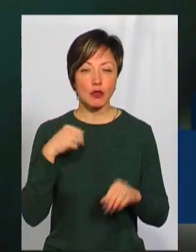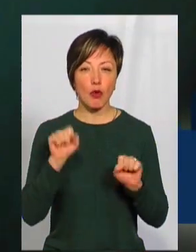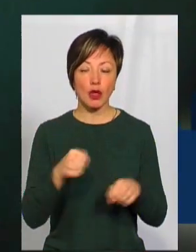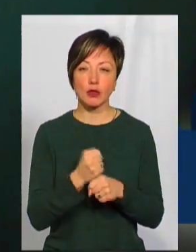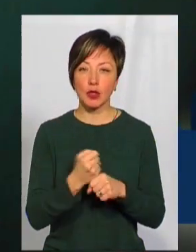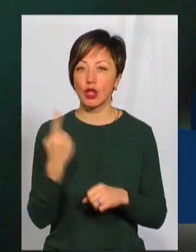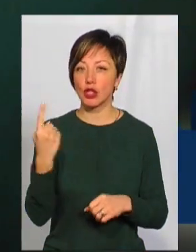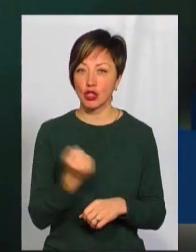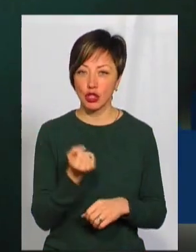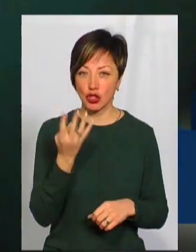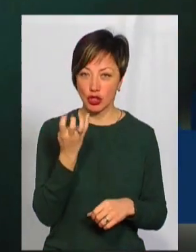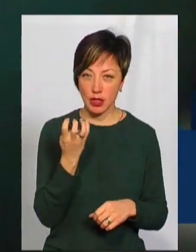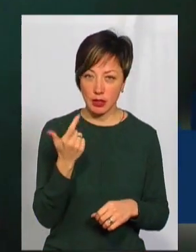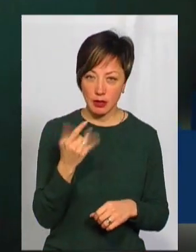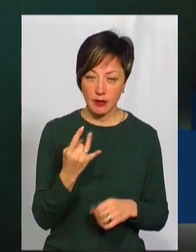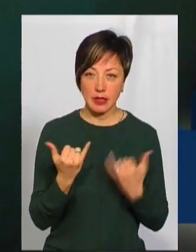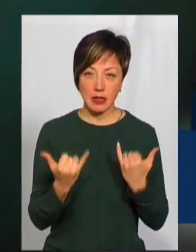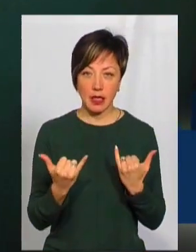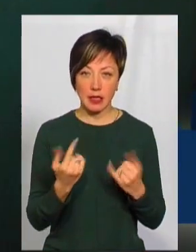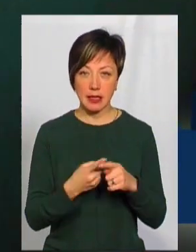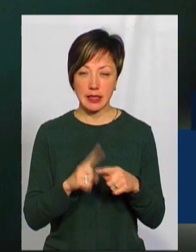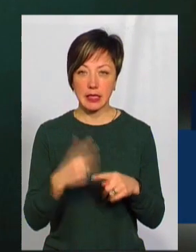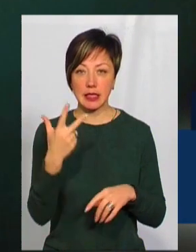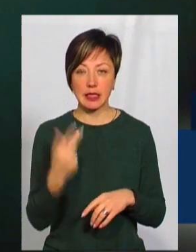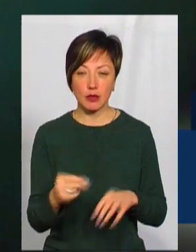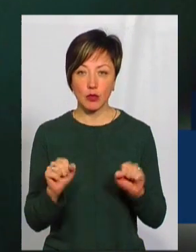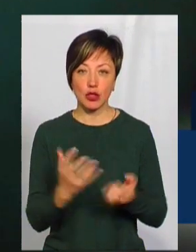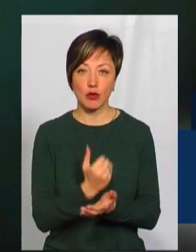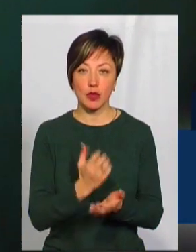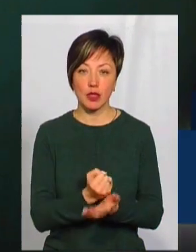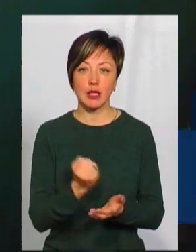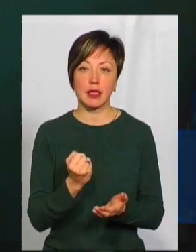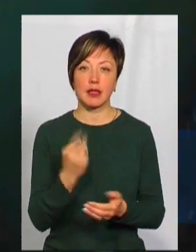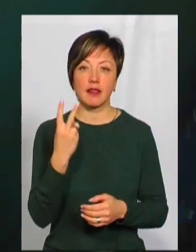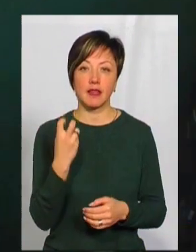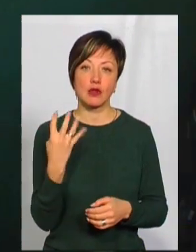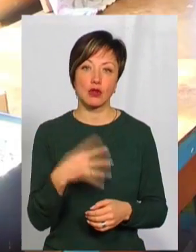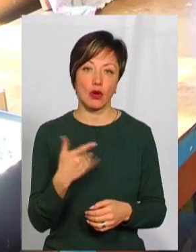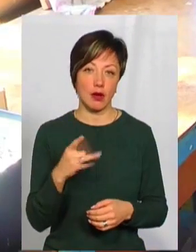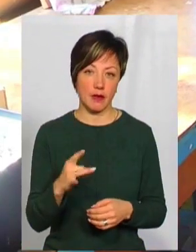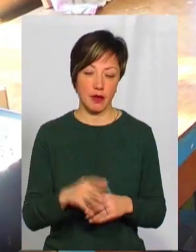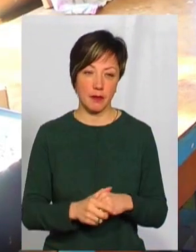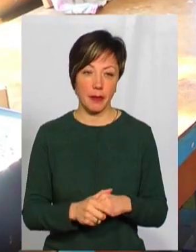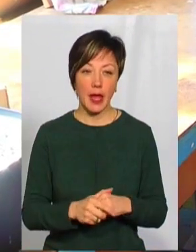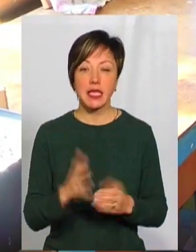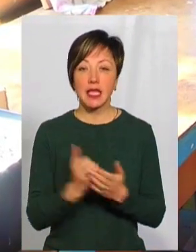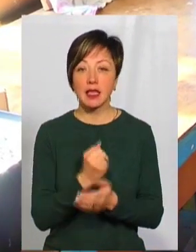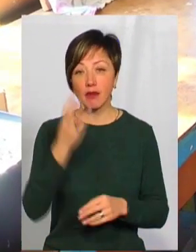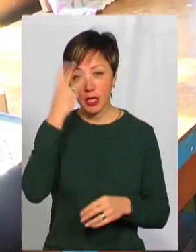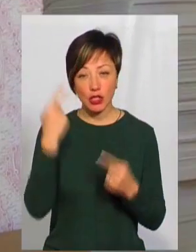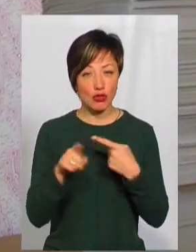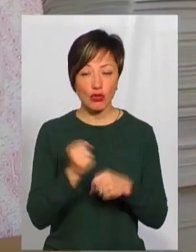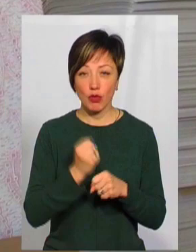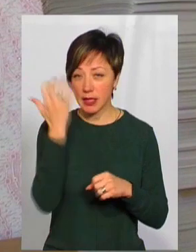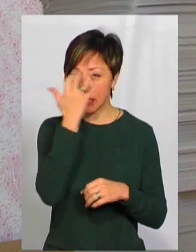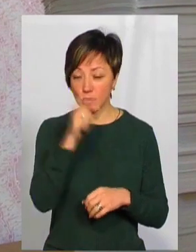за тиждень 400 гривень, зараз за ці 3 дні ми можемо заробити всього-навсього 240 гривень. Знайти у Хмельницькому іншу роботу